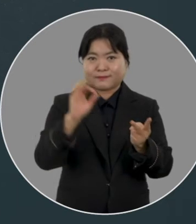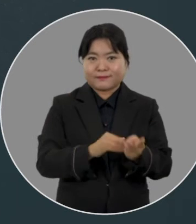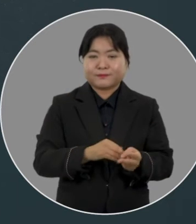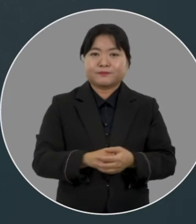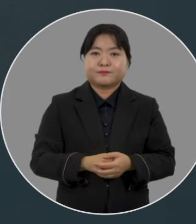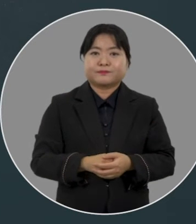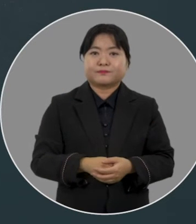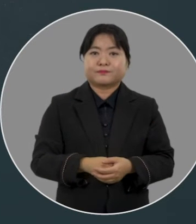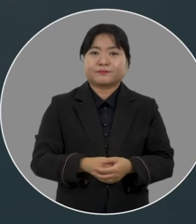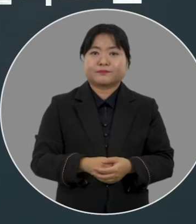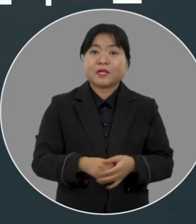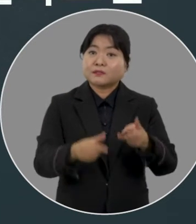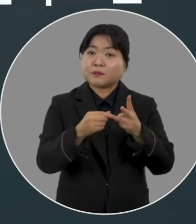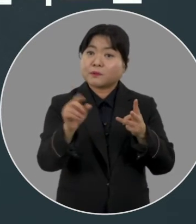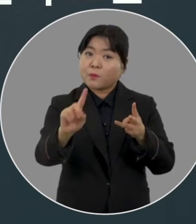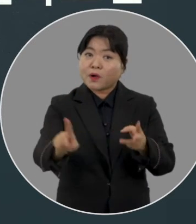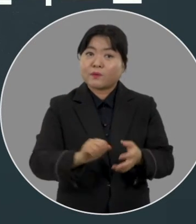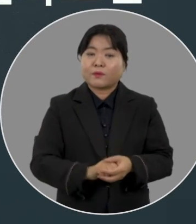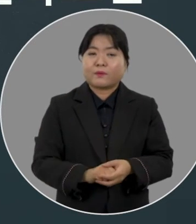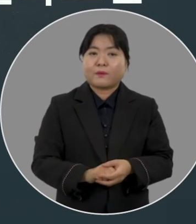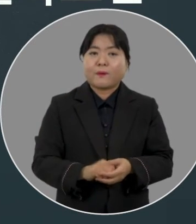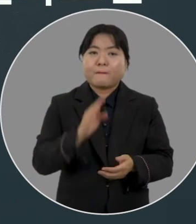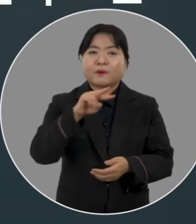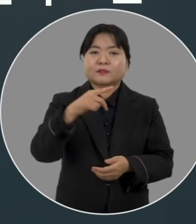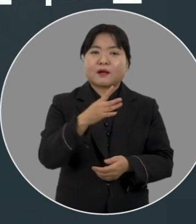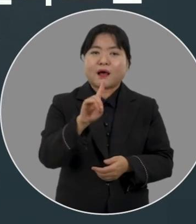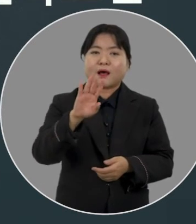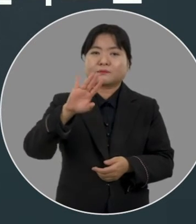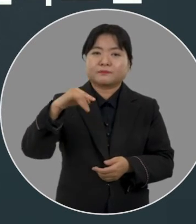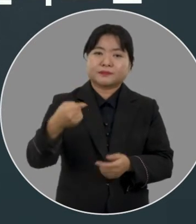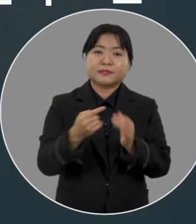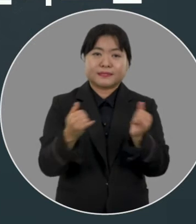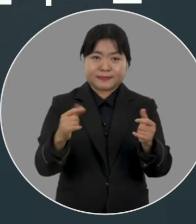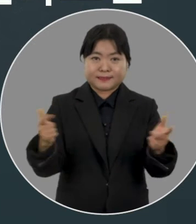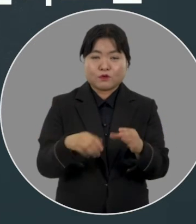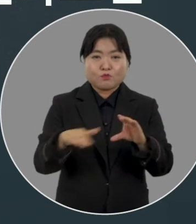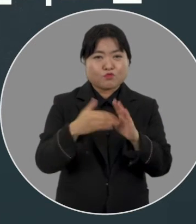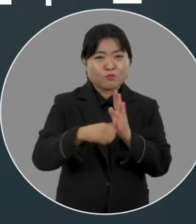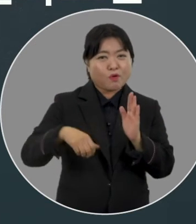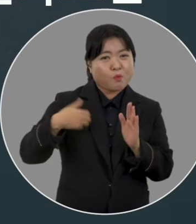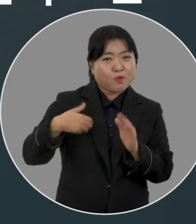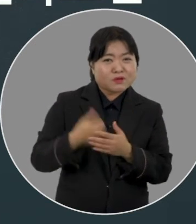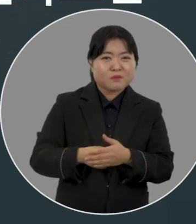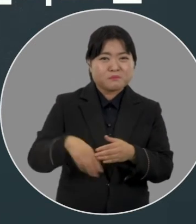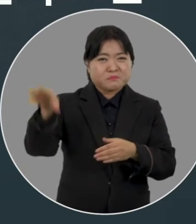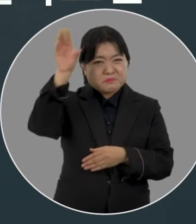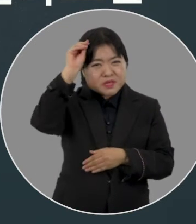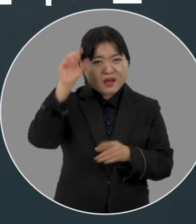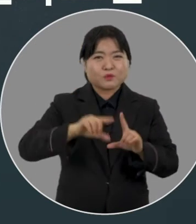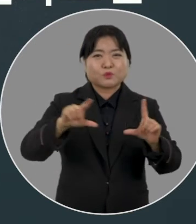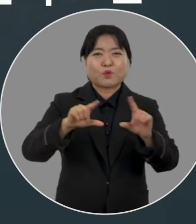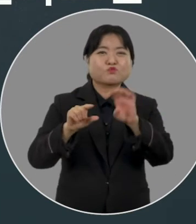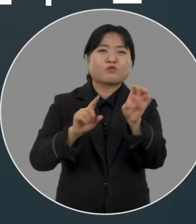했습니다. 세 번째는 뭘까요? 바로 슬라브인들이죠. 문명을 모르는 미개한